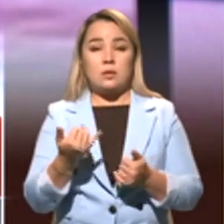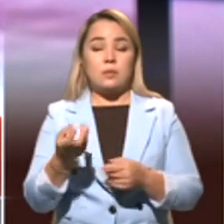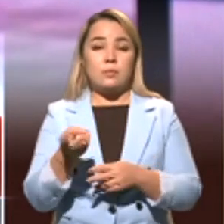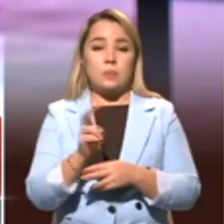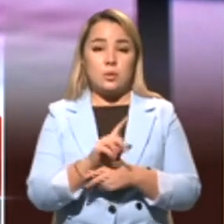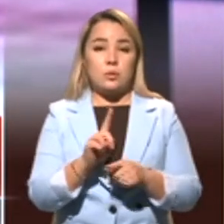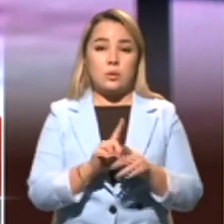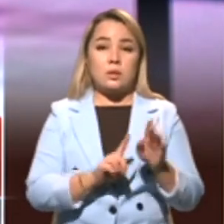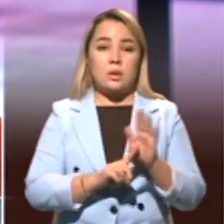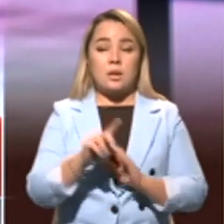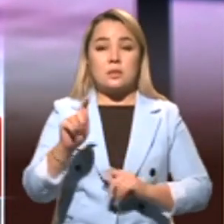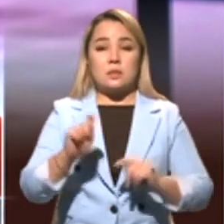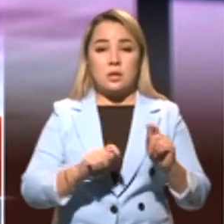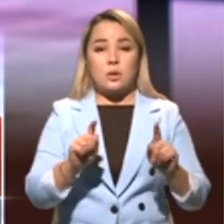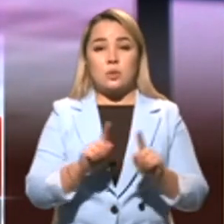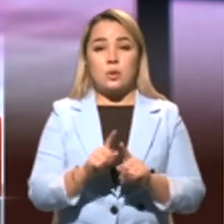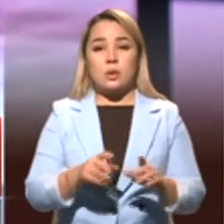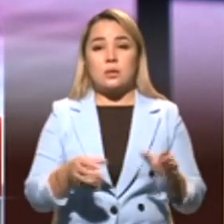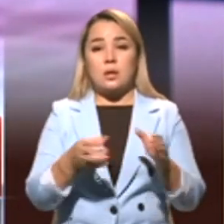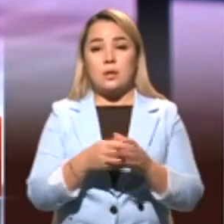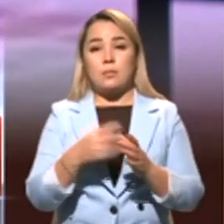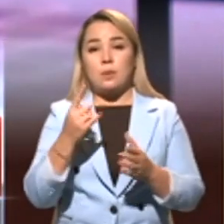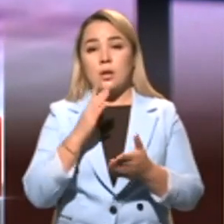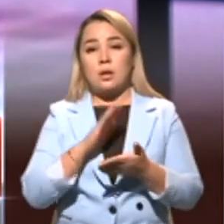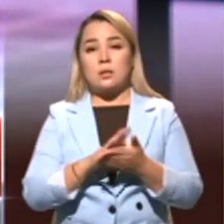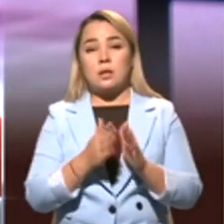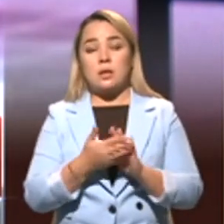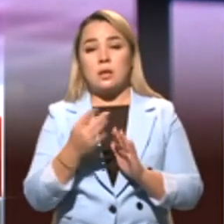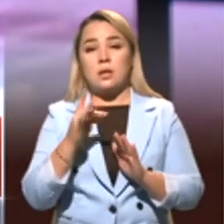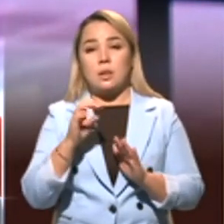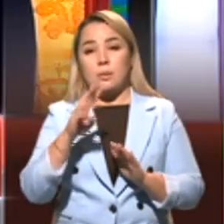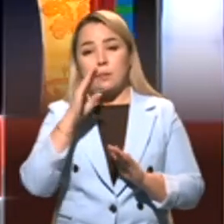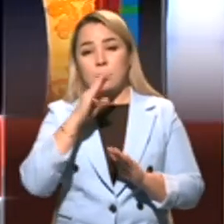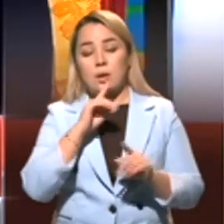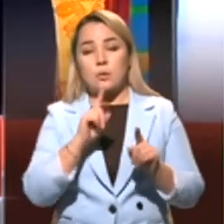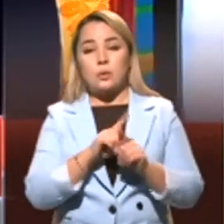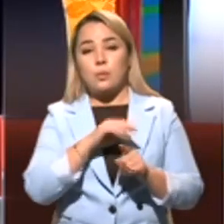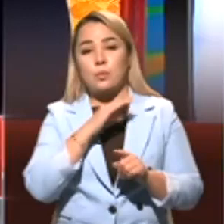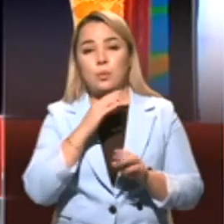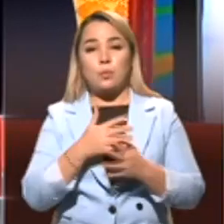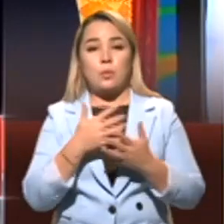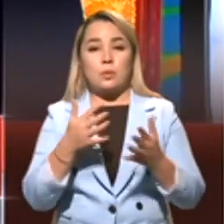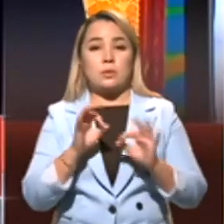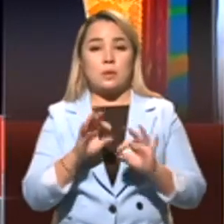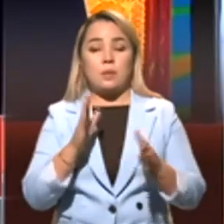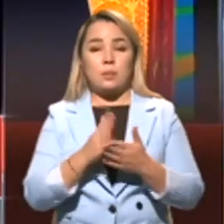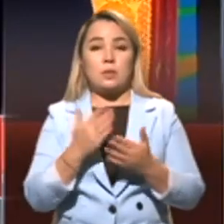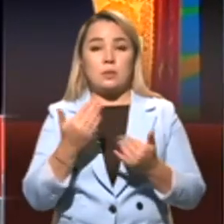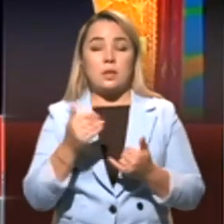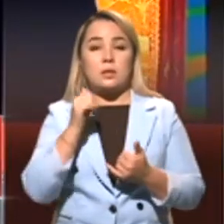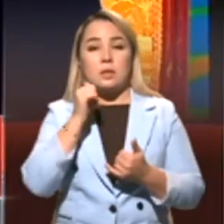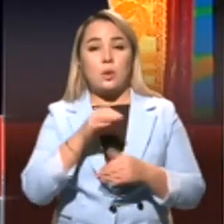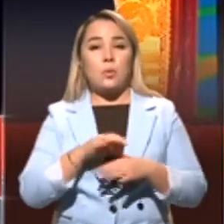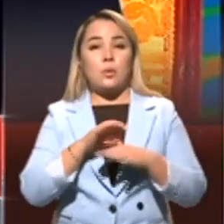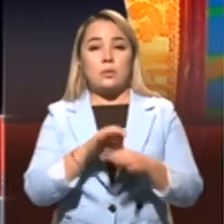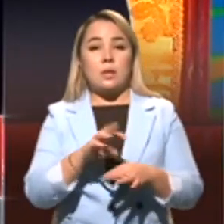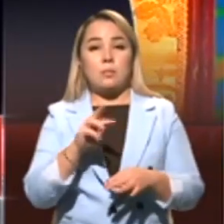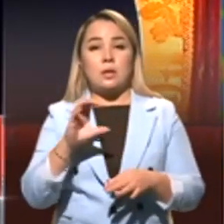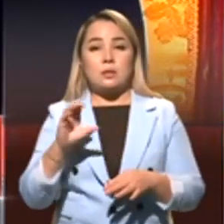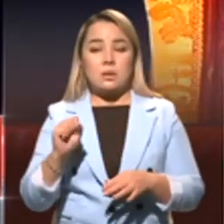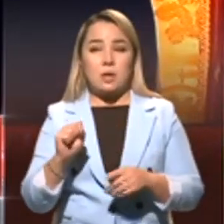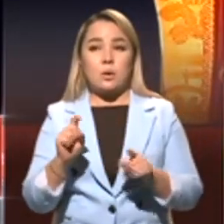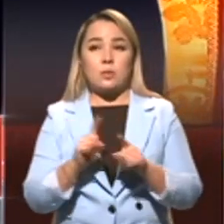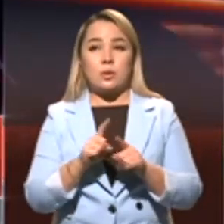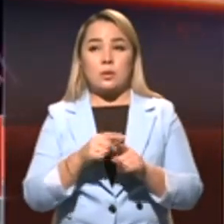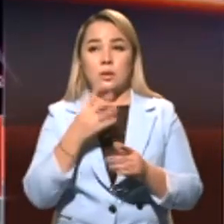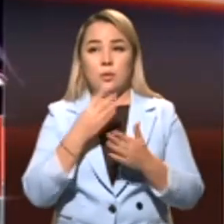бұл съезде бірінші кезекте Рим папасы айтылып жатырды көп мөлшерде. Екіншіден ертең өтетін месса деген бар